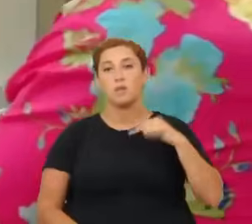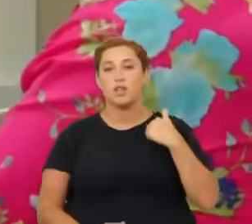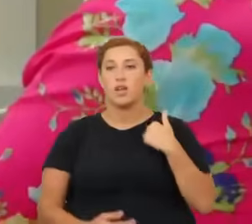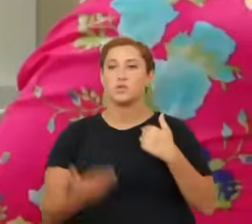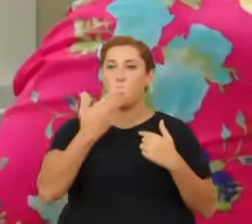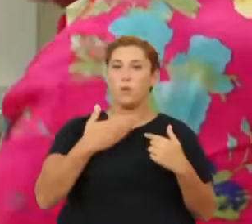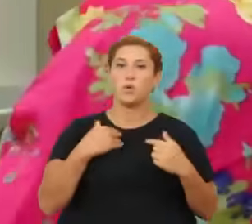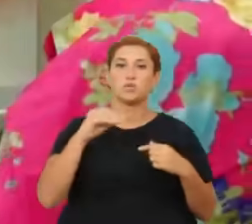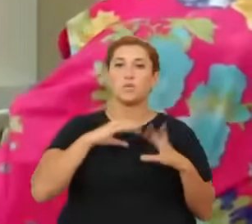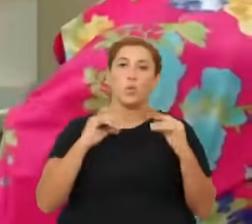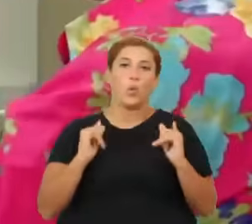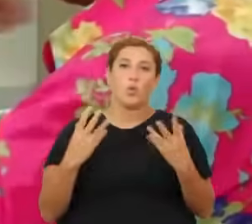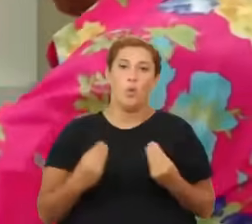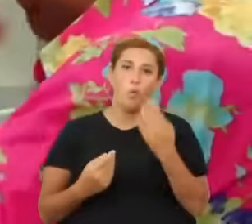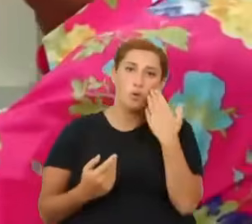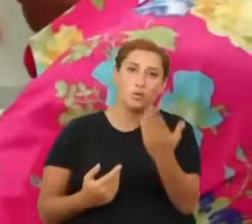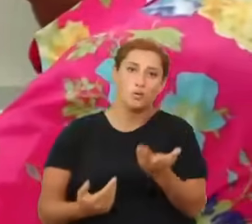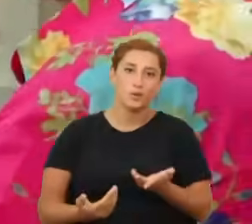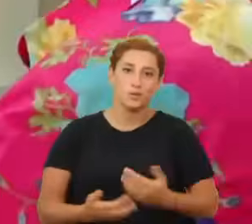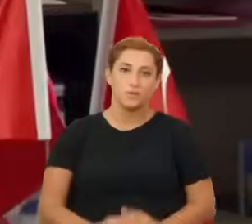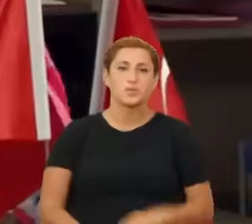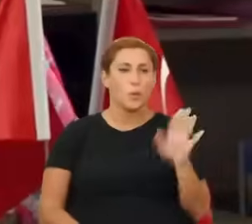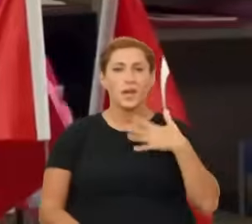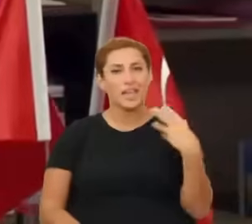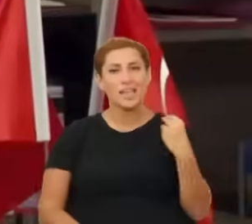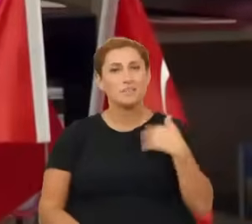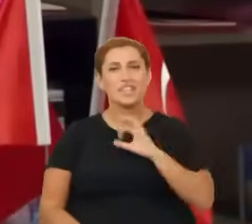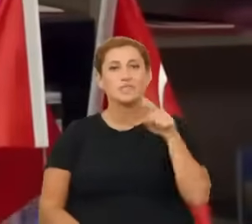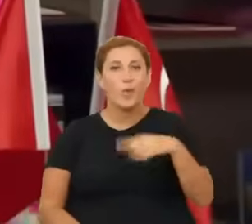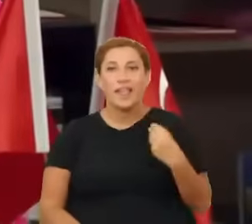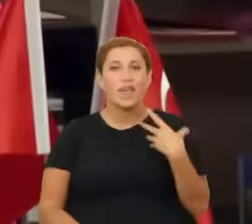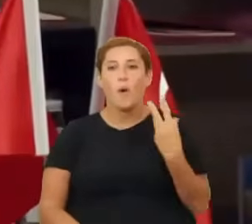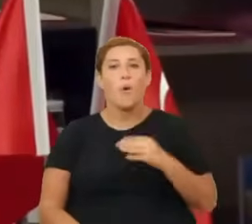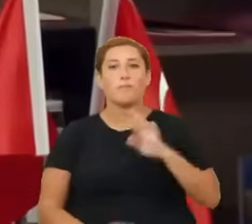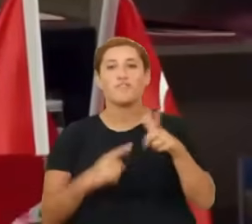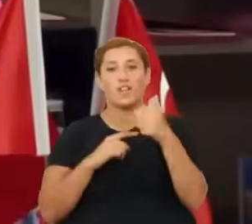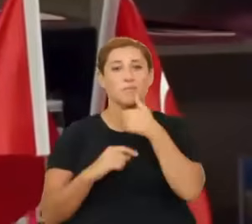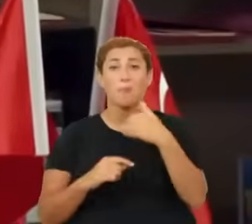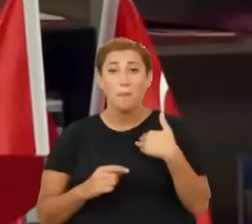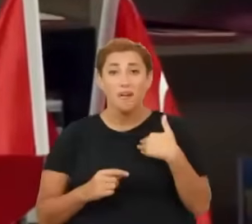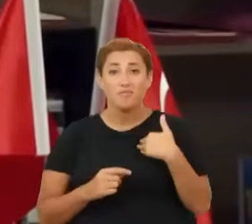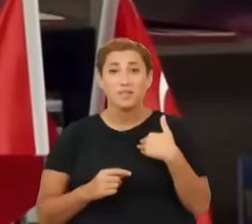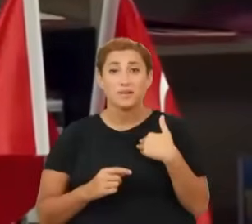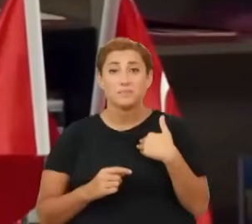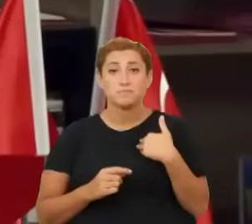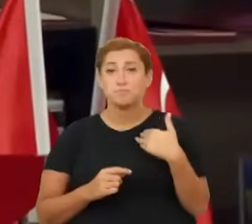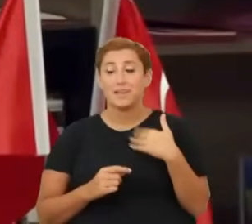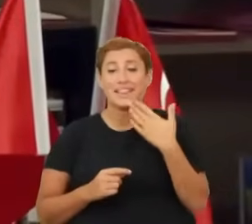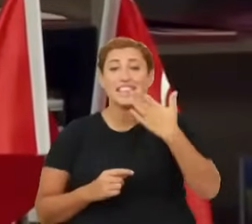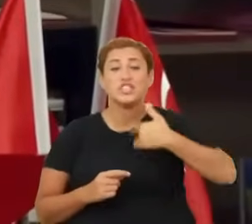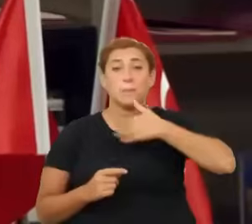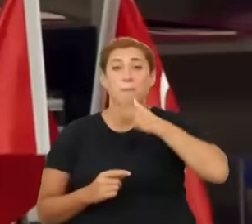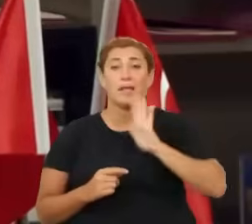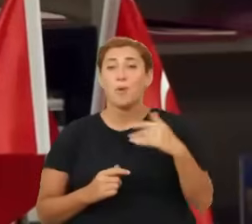açılıyorsun zannettim. Çok kötü oldun sen çünkü. Yok iyi. Ben hiç bu kadar iyi olmamıştım Fehmi baba. Yani ben ben ne